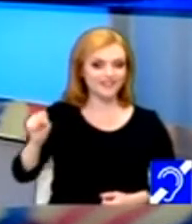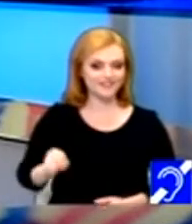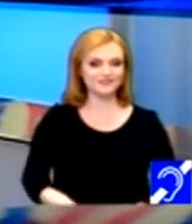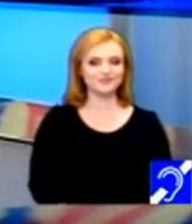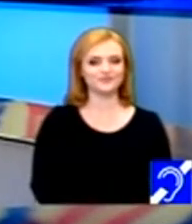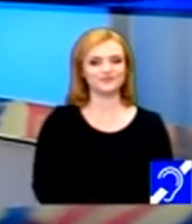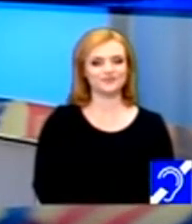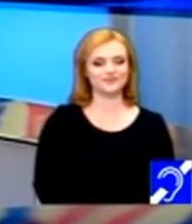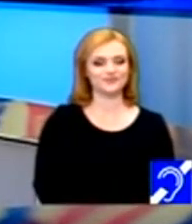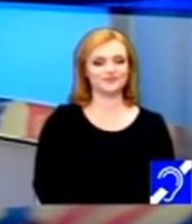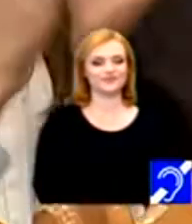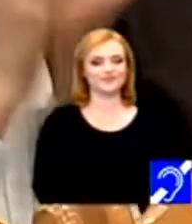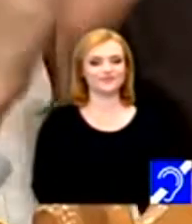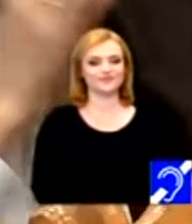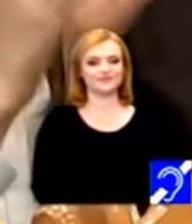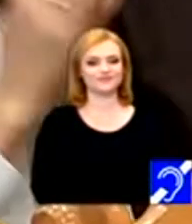2019.